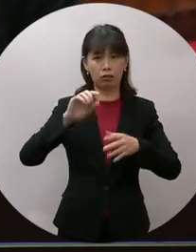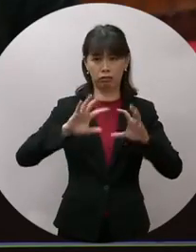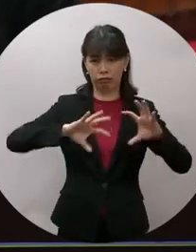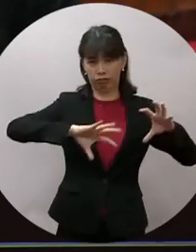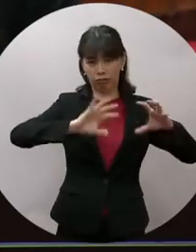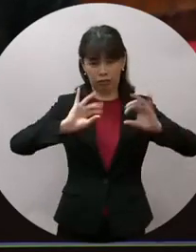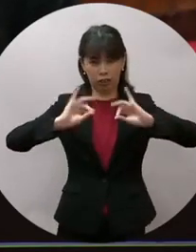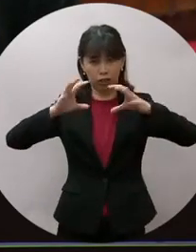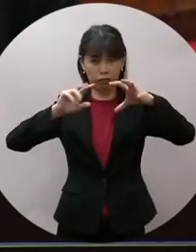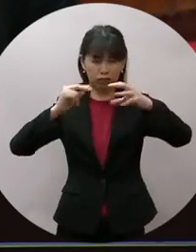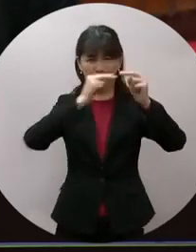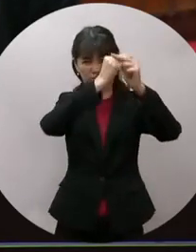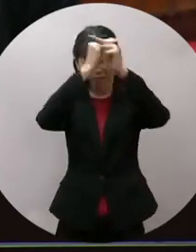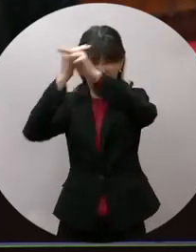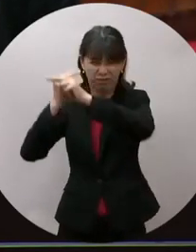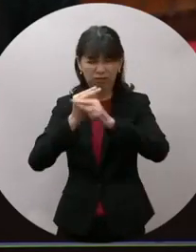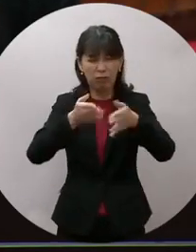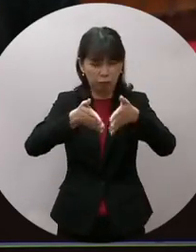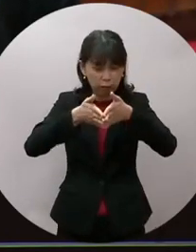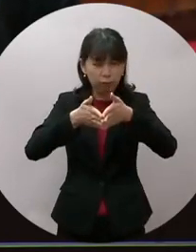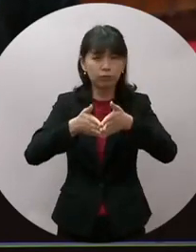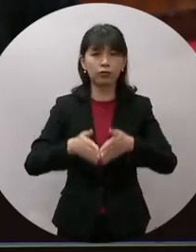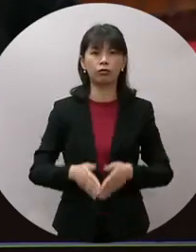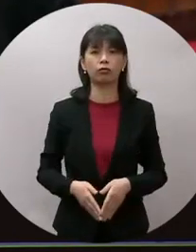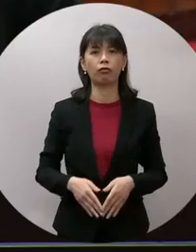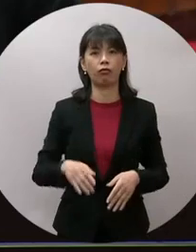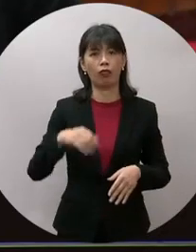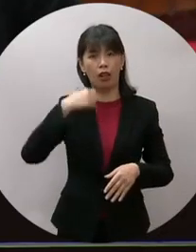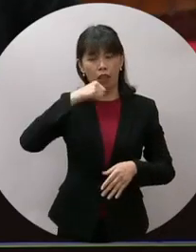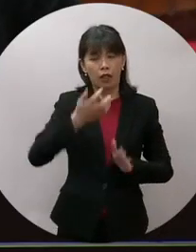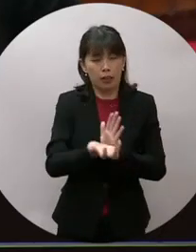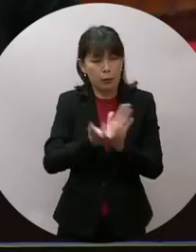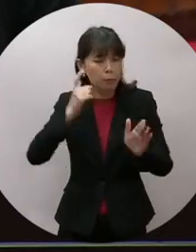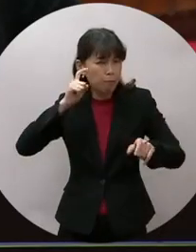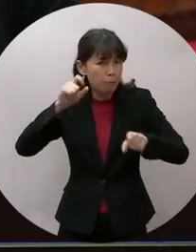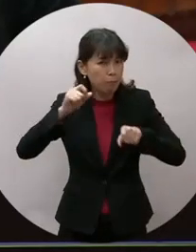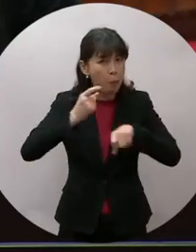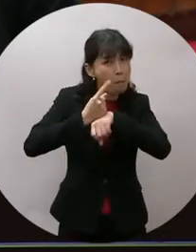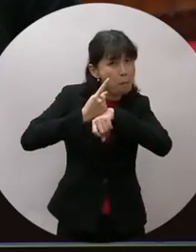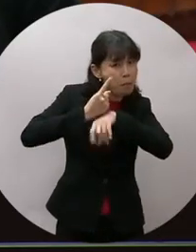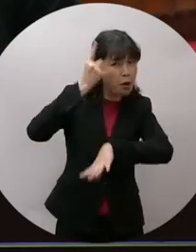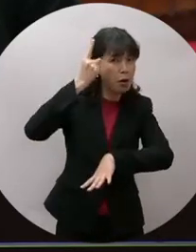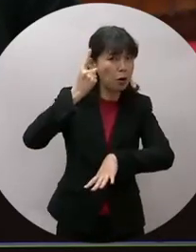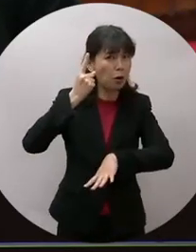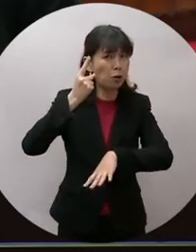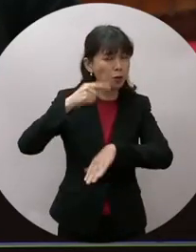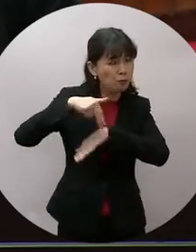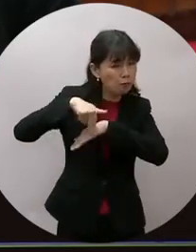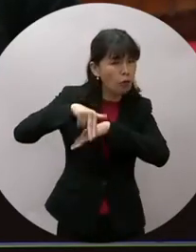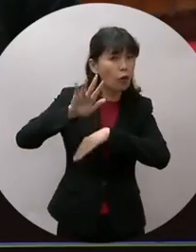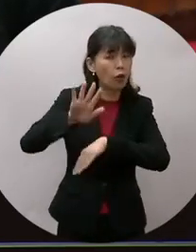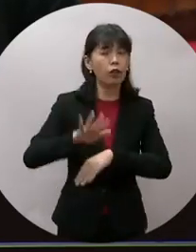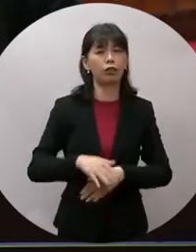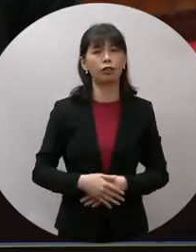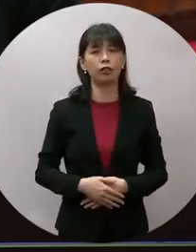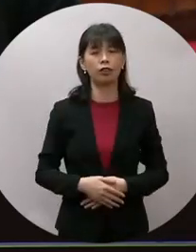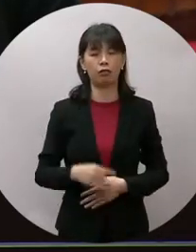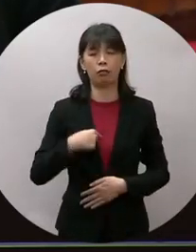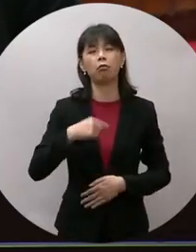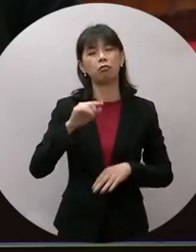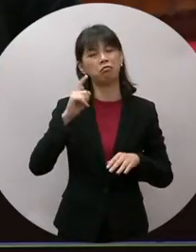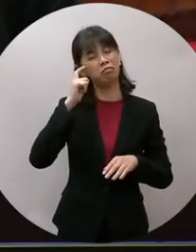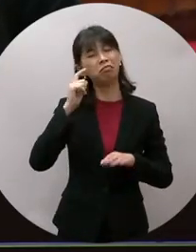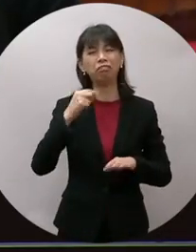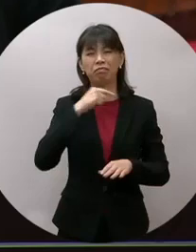我们也很前瞻性的国家订定所谓的一个太空产业的发展。 我很高兴的就是我们真的很幸